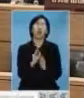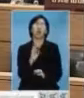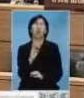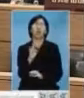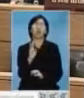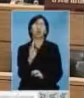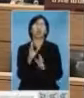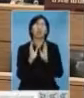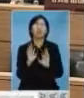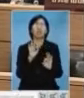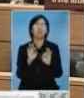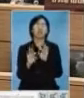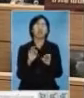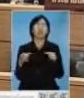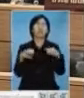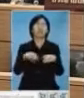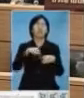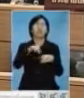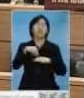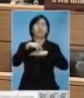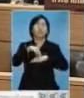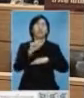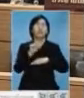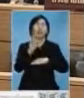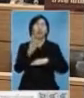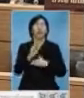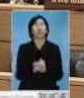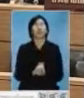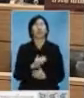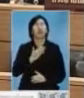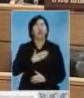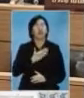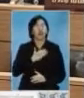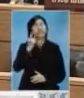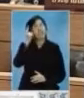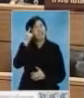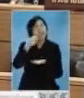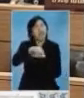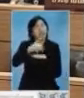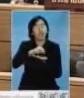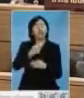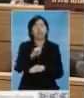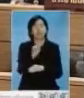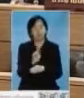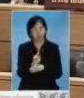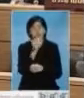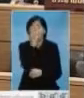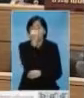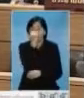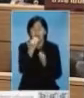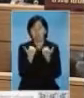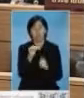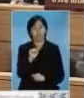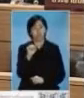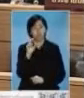คนเลือกมาเป็นแล้วก็ได้มาเป็นสว.ไอ้นี่ก็เป็นอีกเรื่องหนึ่งที่ผมอยากจะกราบเรียนท่านประธานว่าเพราะว่าภารกิจของส